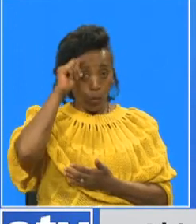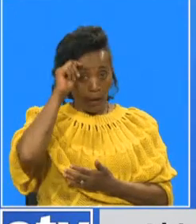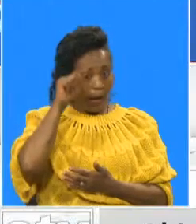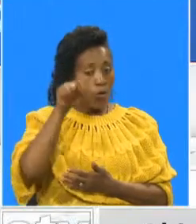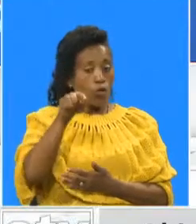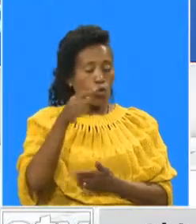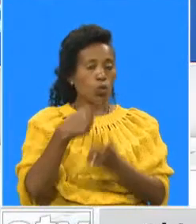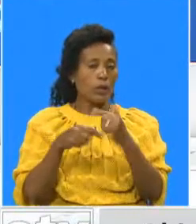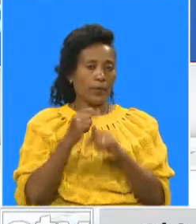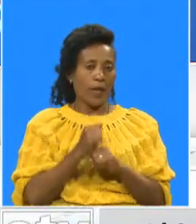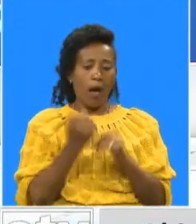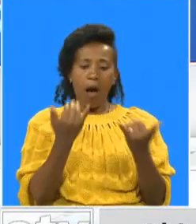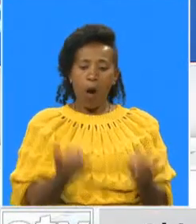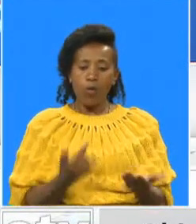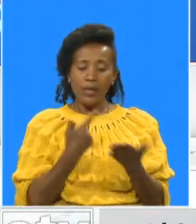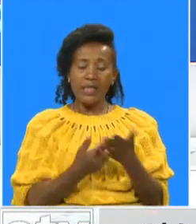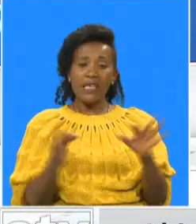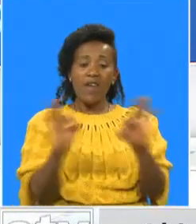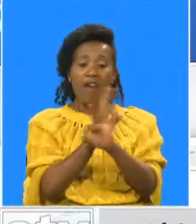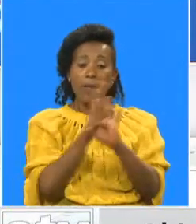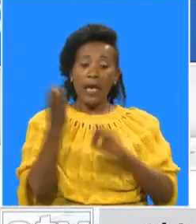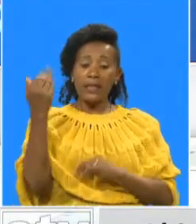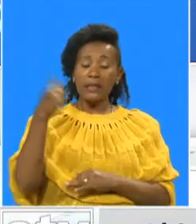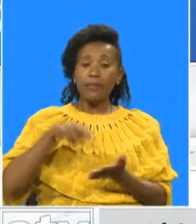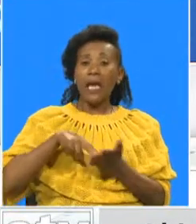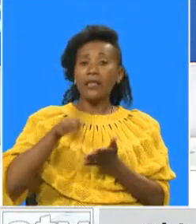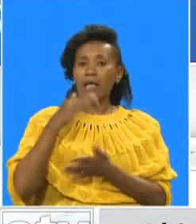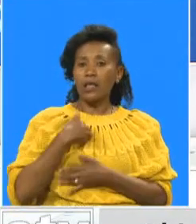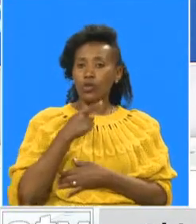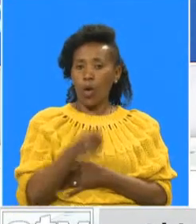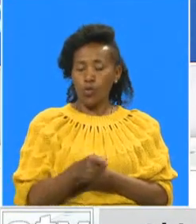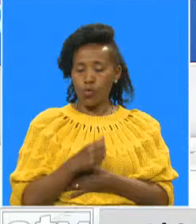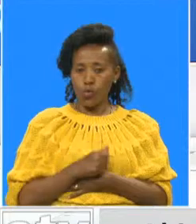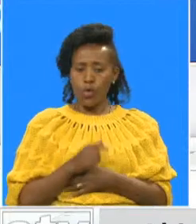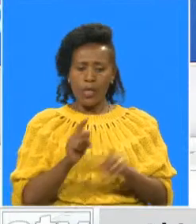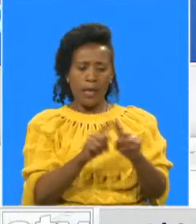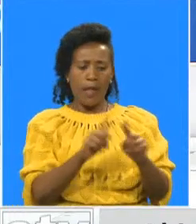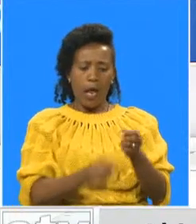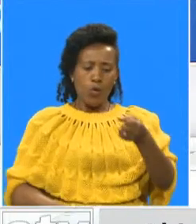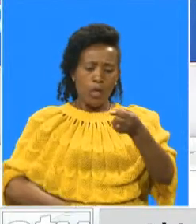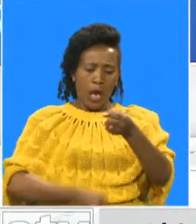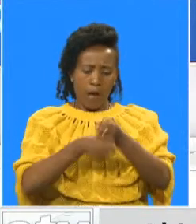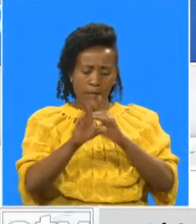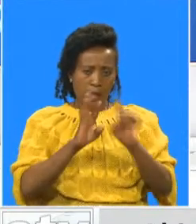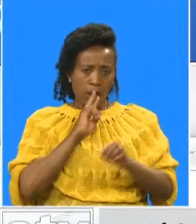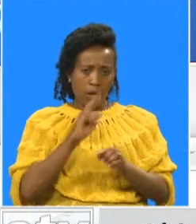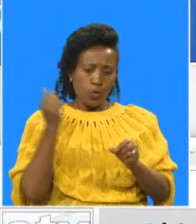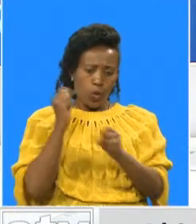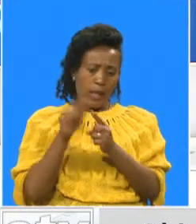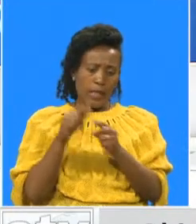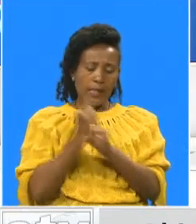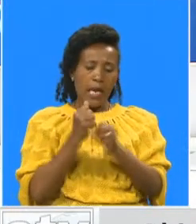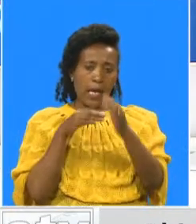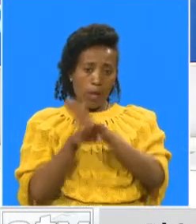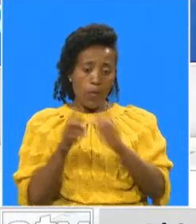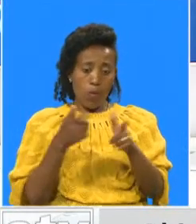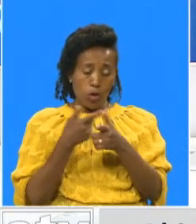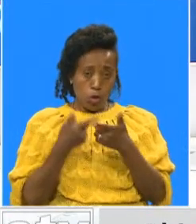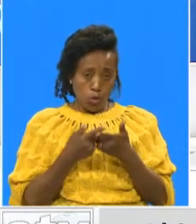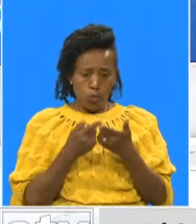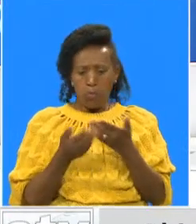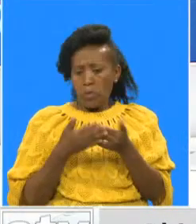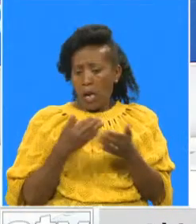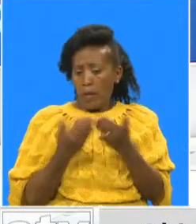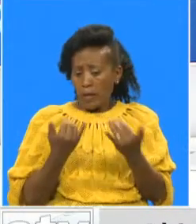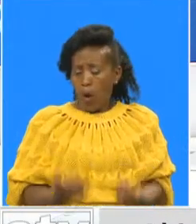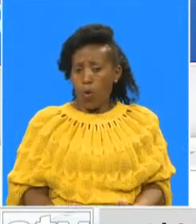ተከወደርሶ ለምጣና አሁን እነዚህ ፋብሪካዎች ቅድም ያነሳናቸው አሉ የተለያዩ ድጋፎች ተደርገላቸው ወደ ስራ ይገባሉ እንዲሁም ደግሞ